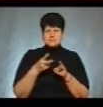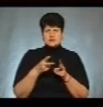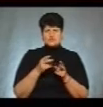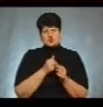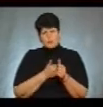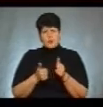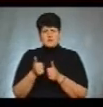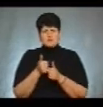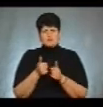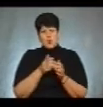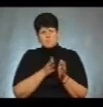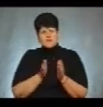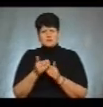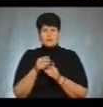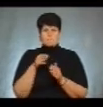закупівлі ProZorro.